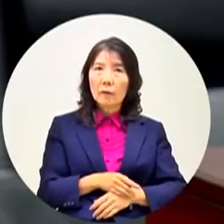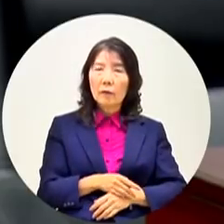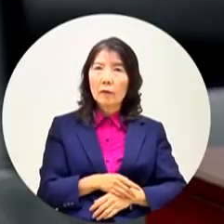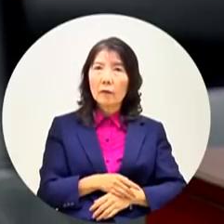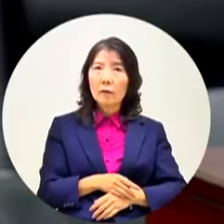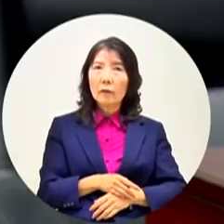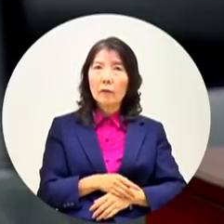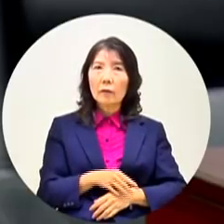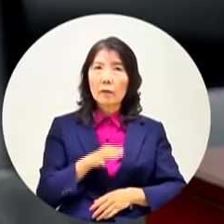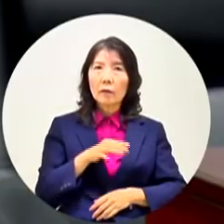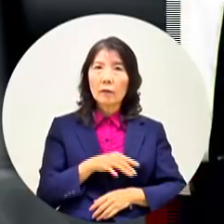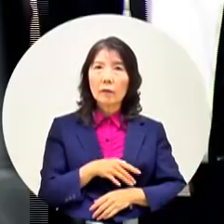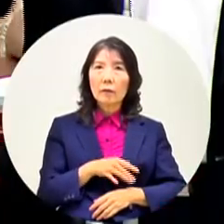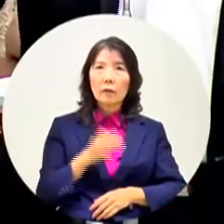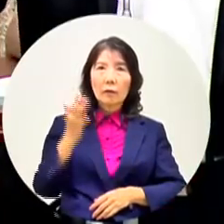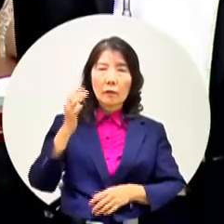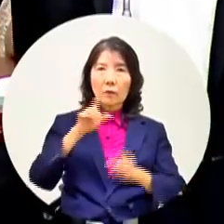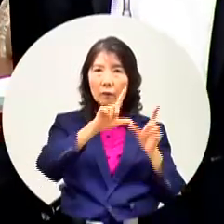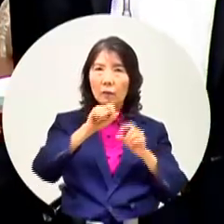这个是依照